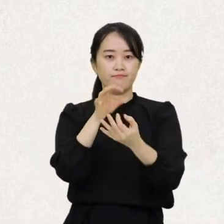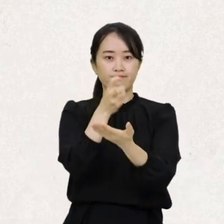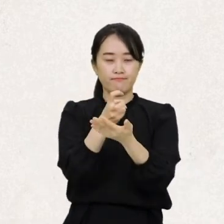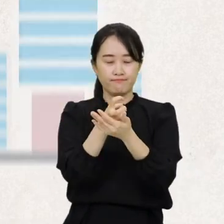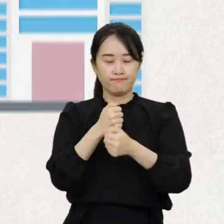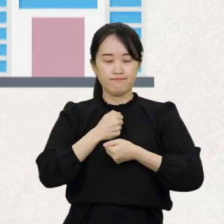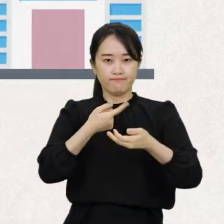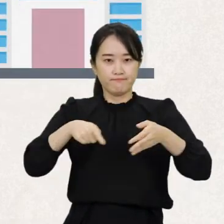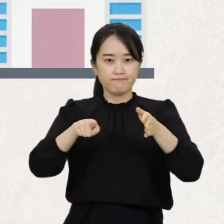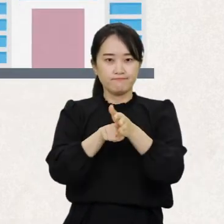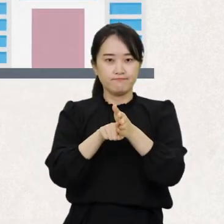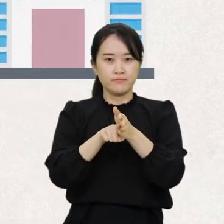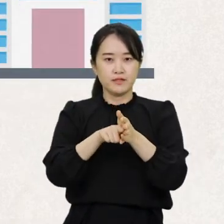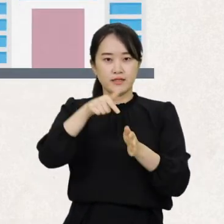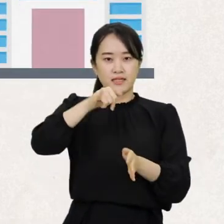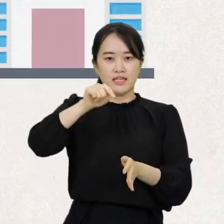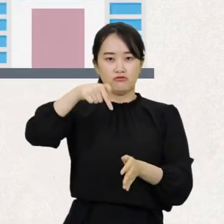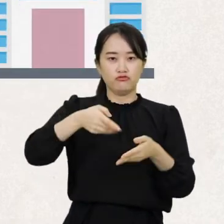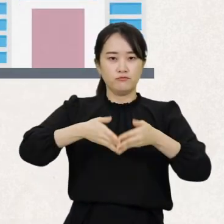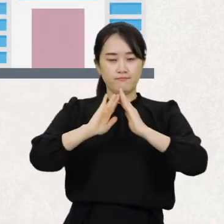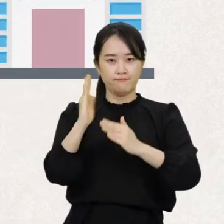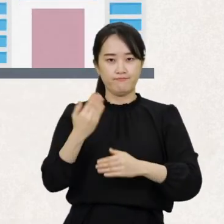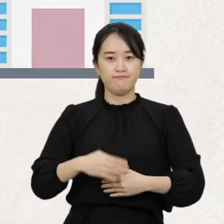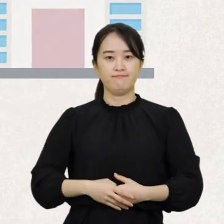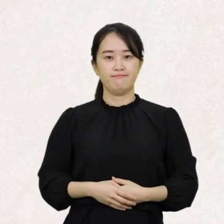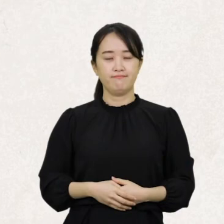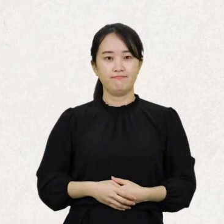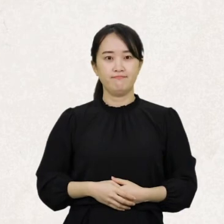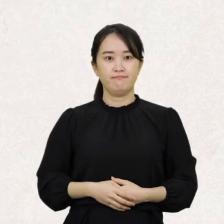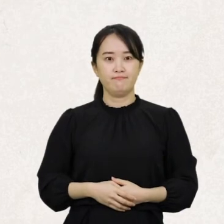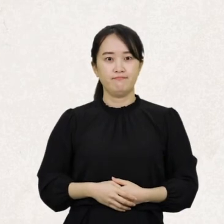위해 조정기구를 세워야 한다고 적고 있어요.